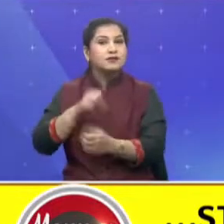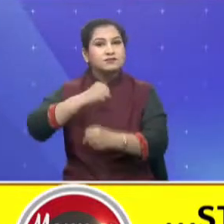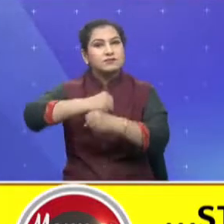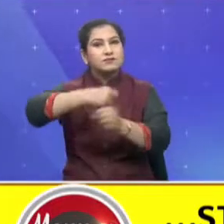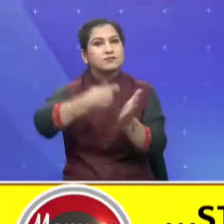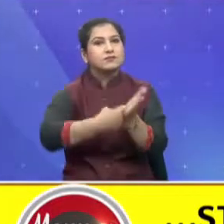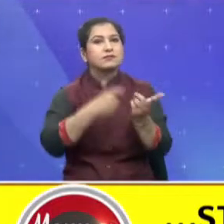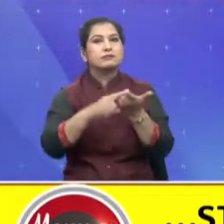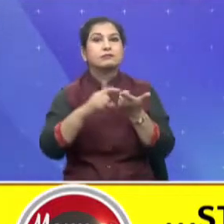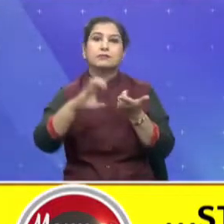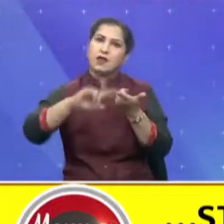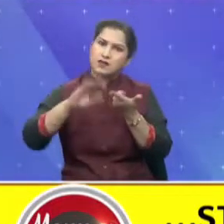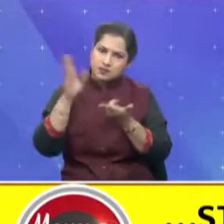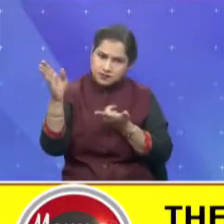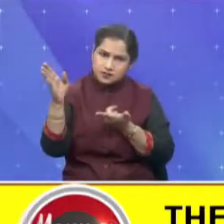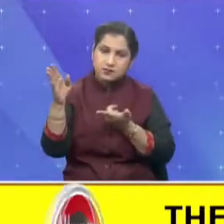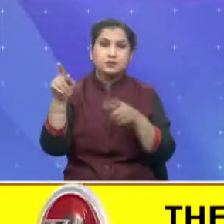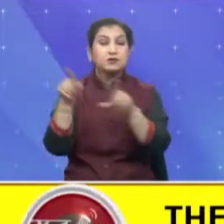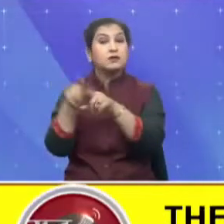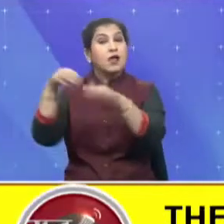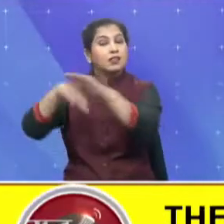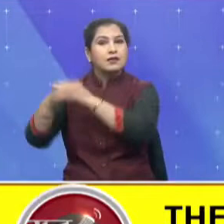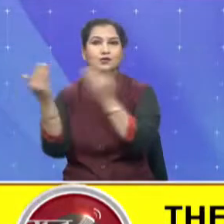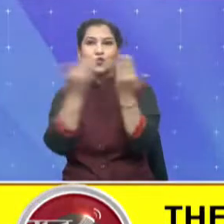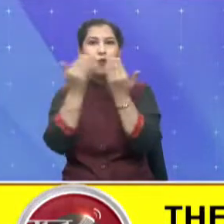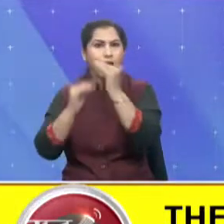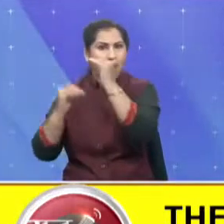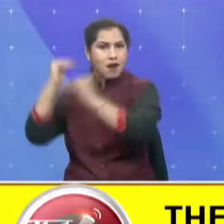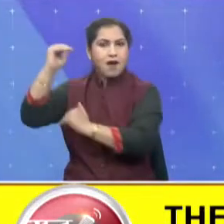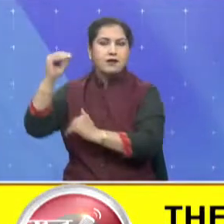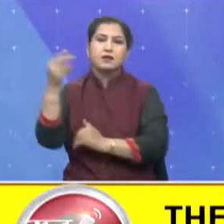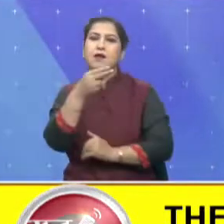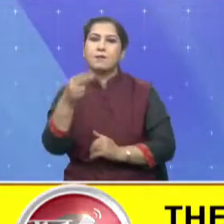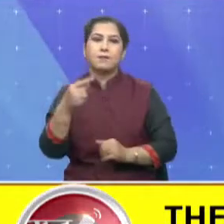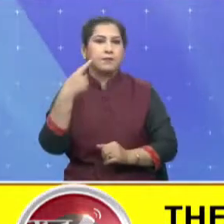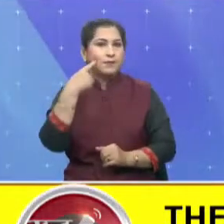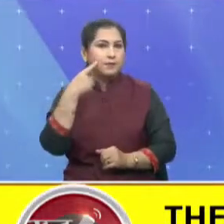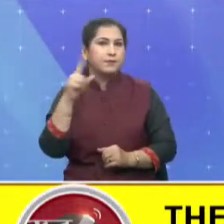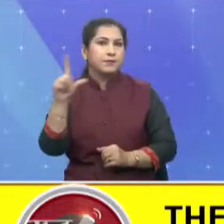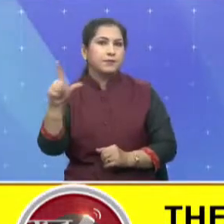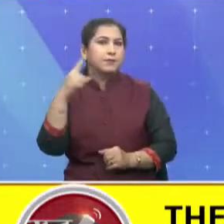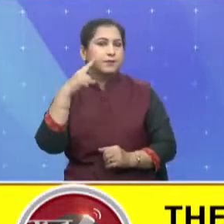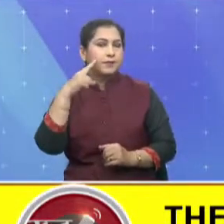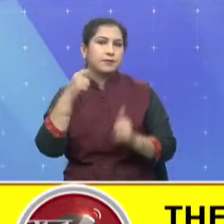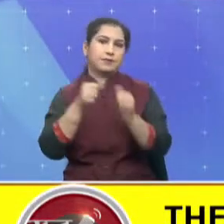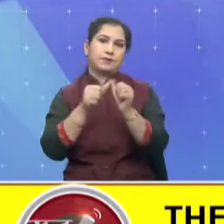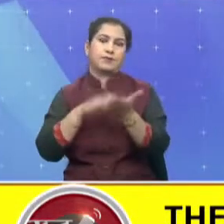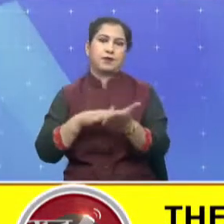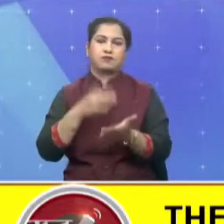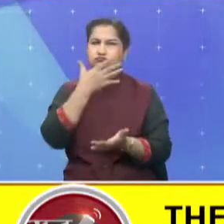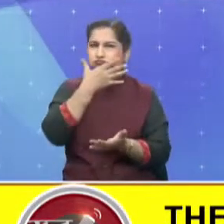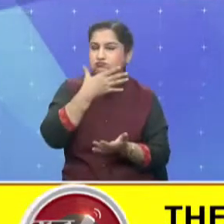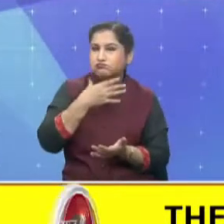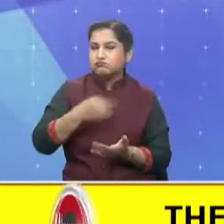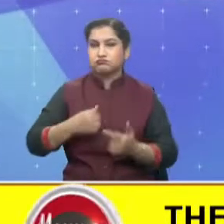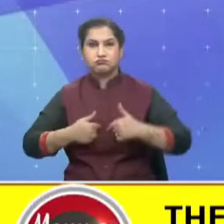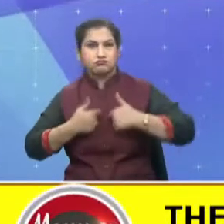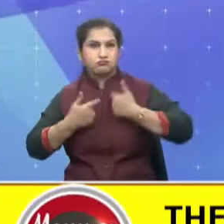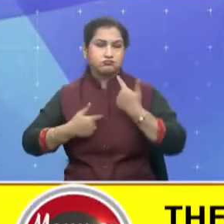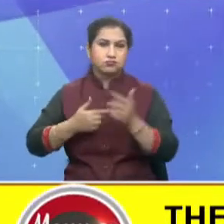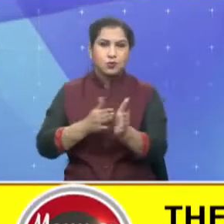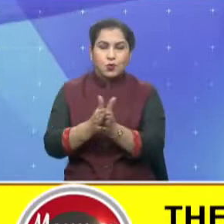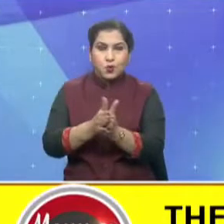हैं। वहां वे इलिया के हाई स्कूल में पढ़ाई करते हैं। इन्होंने जिस खूबसूरती और भाव के